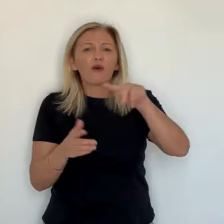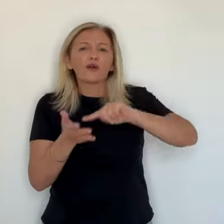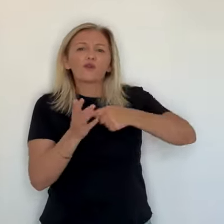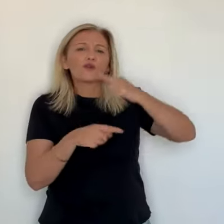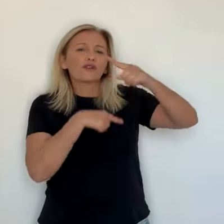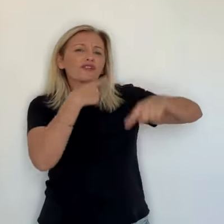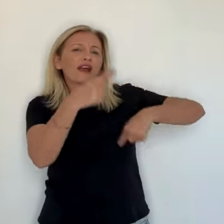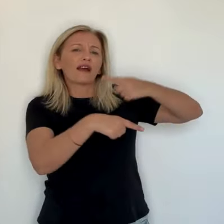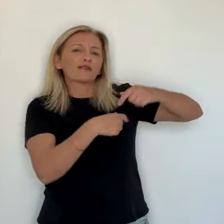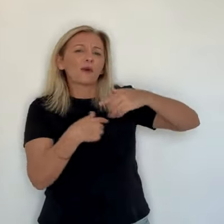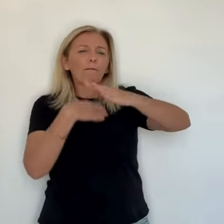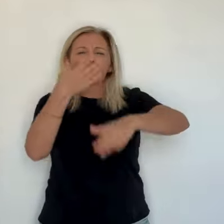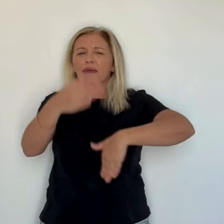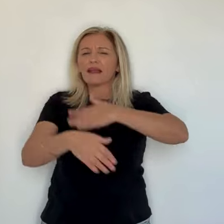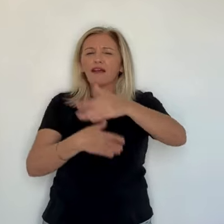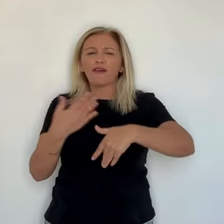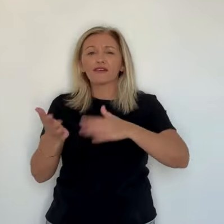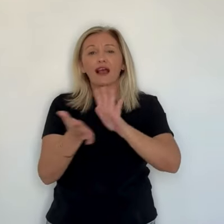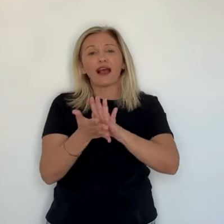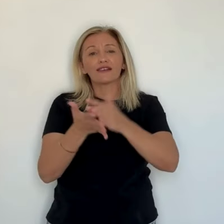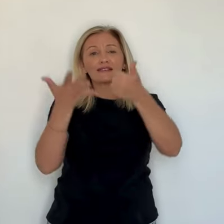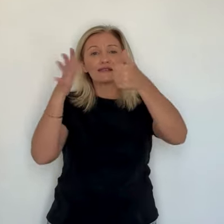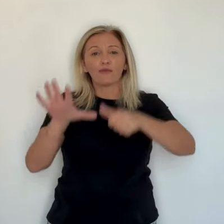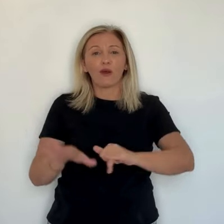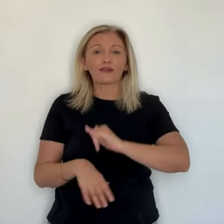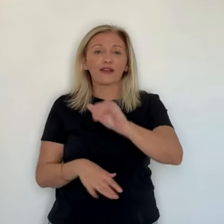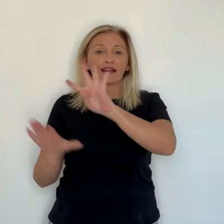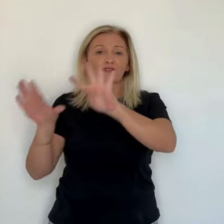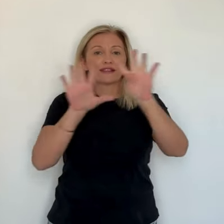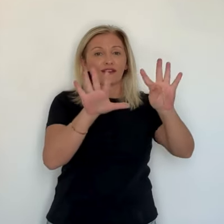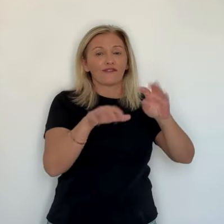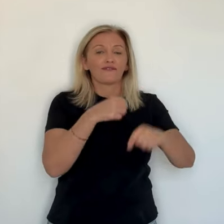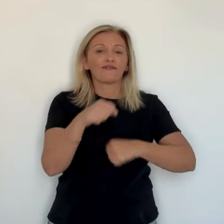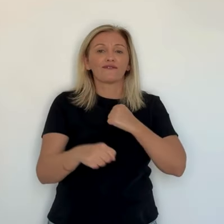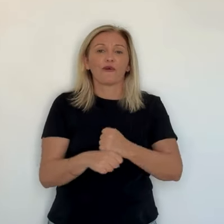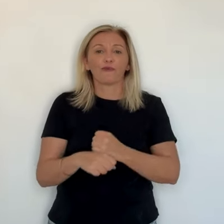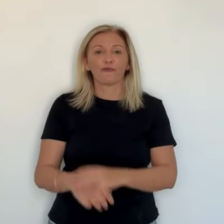effectivement on est très heureux de voir que les générations se croisent ici sur cette place avec,